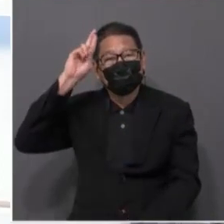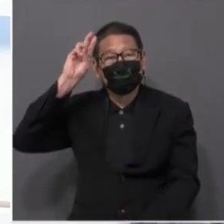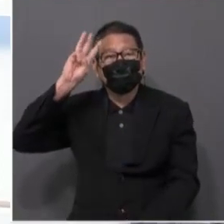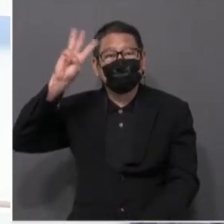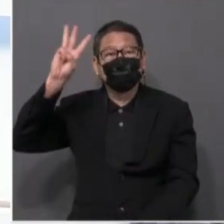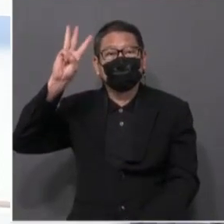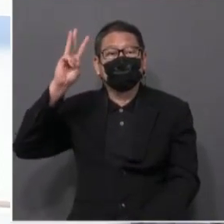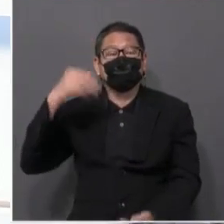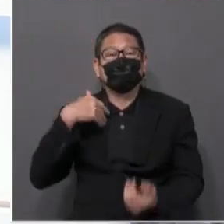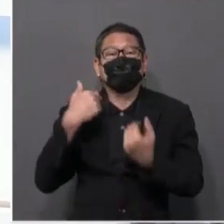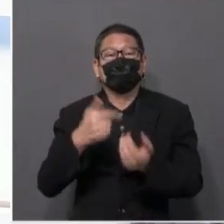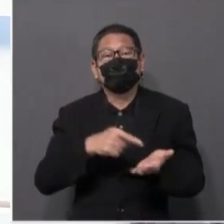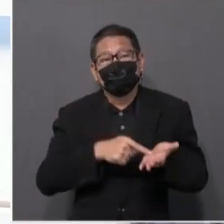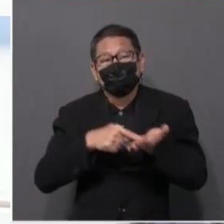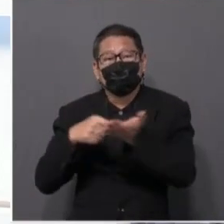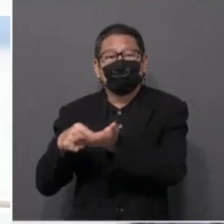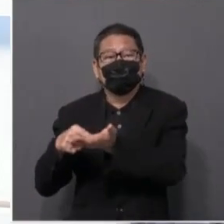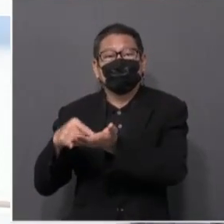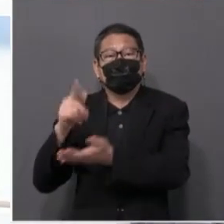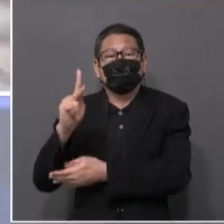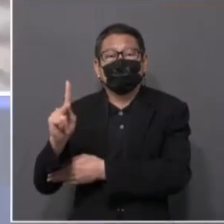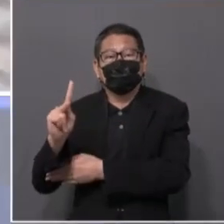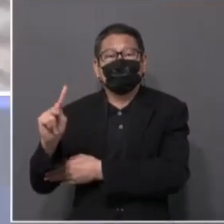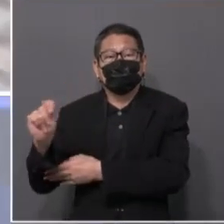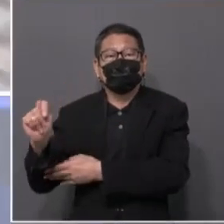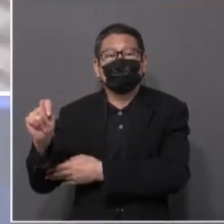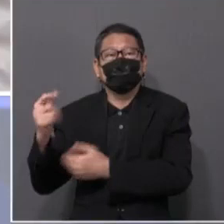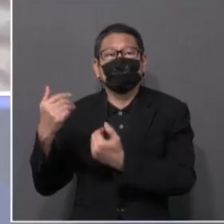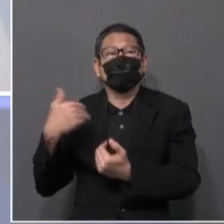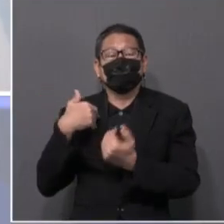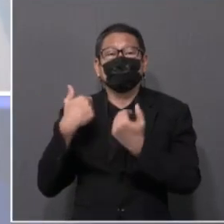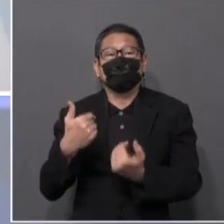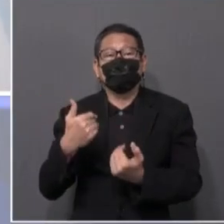ผชมก็มีการยื่นกอกต่อ แล้วก็ไปเรงก่อกต่